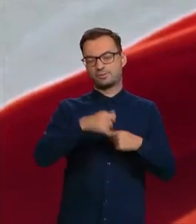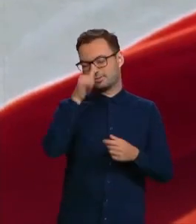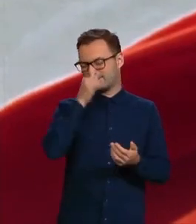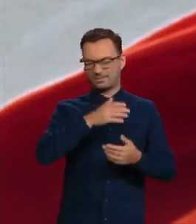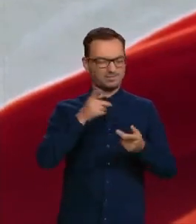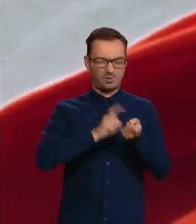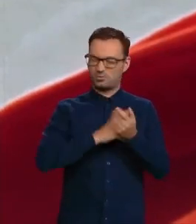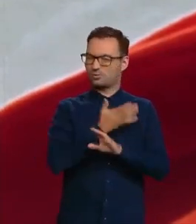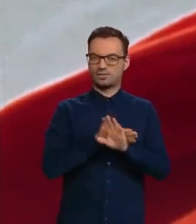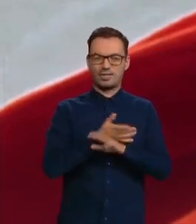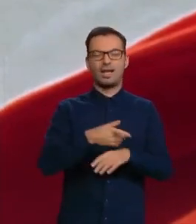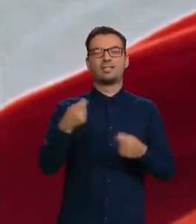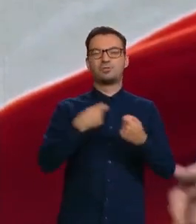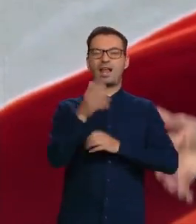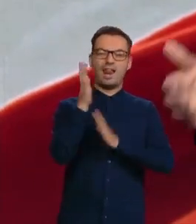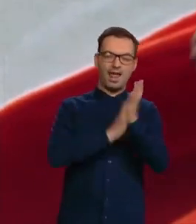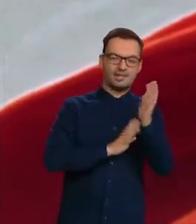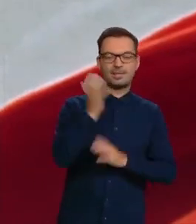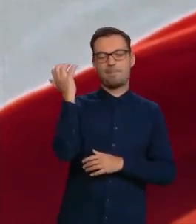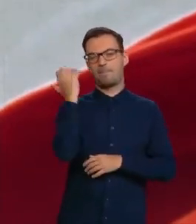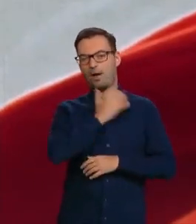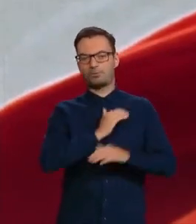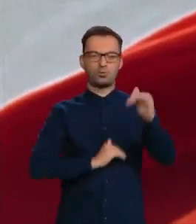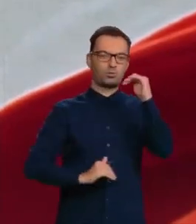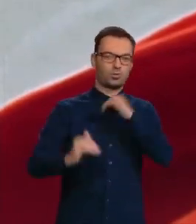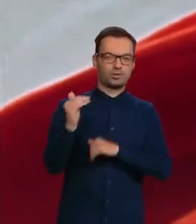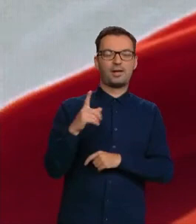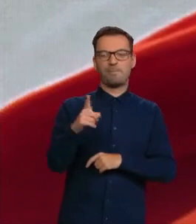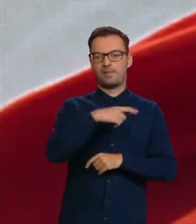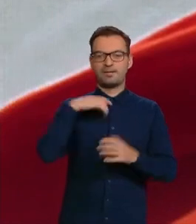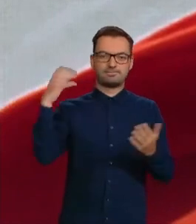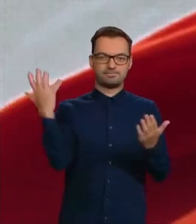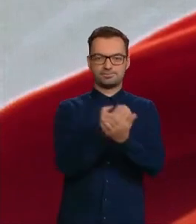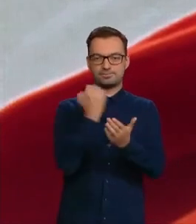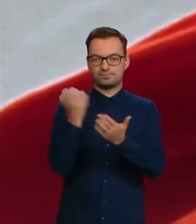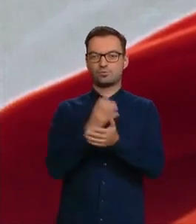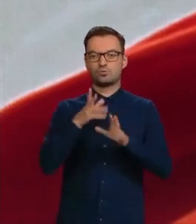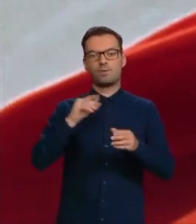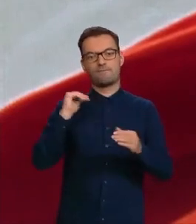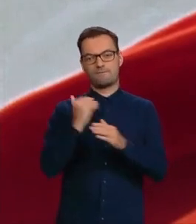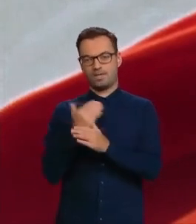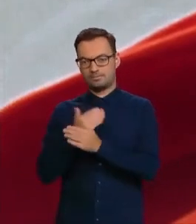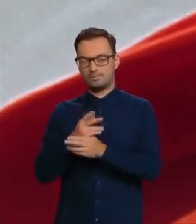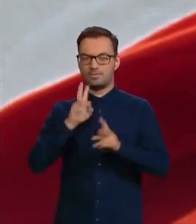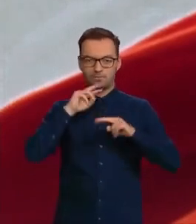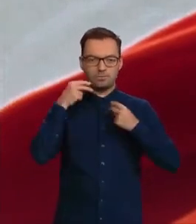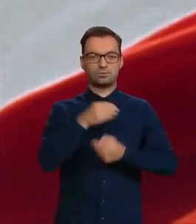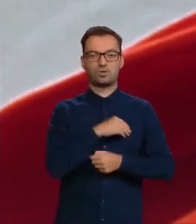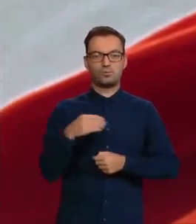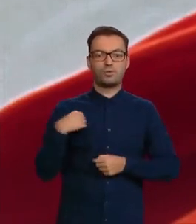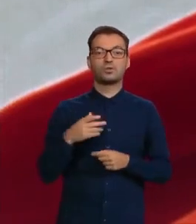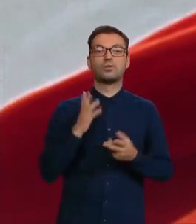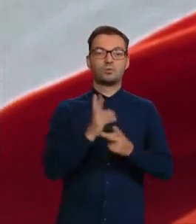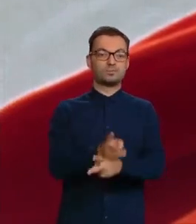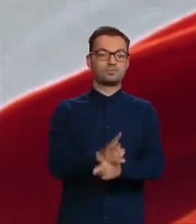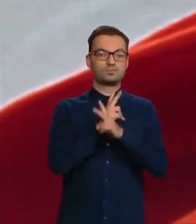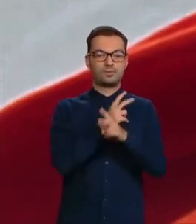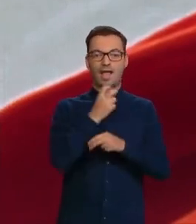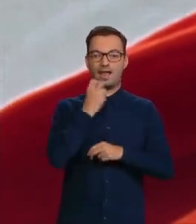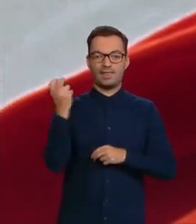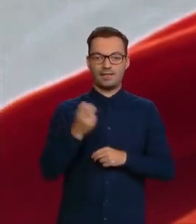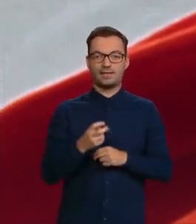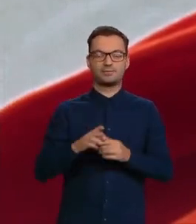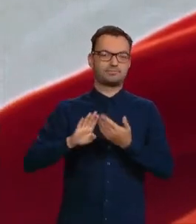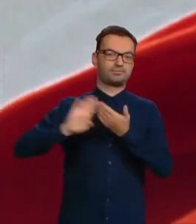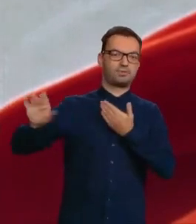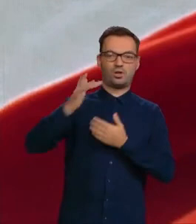lasy, Bałtyk i Tatry. My odzyskaliśmy bardzo wiele firm dla Polski. Mamy niezależność energetyczną od Rosji.